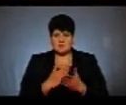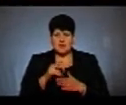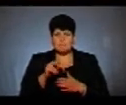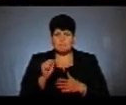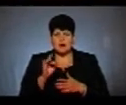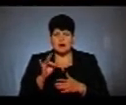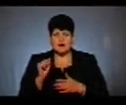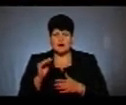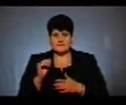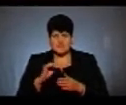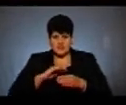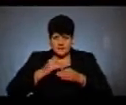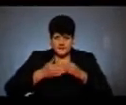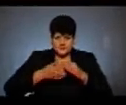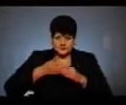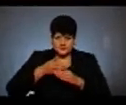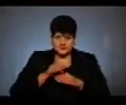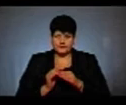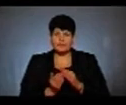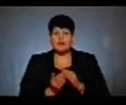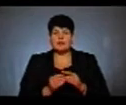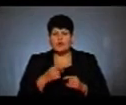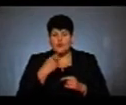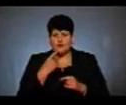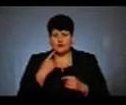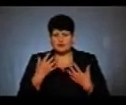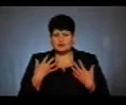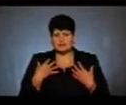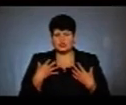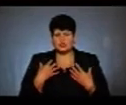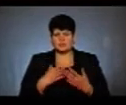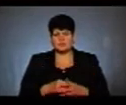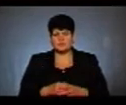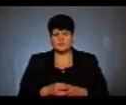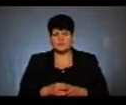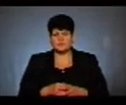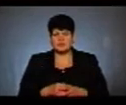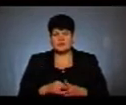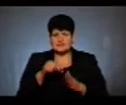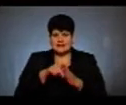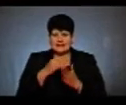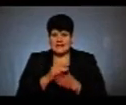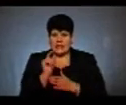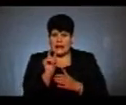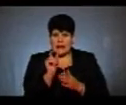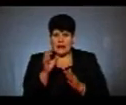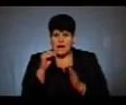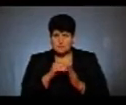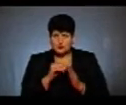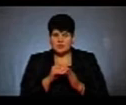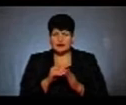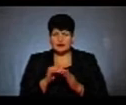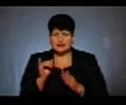парафіном, каже начальник управління Держпродспоживслужби в області Юрій Павлішин. Всередині знаходиться капсулка із